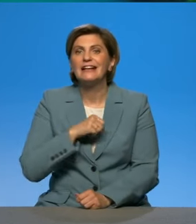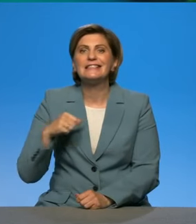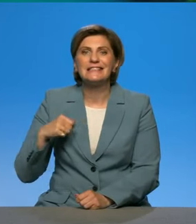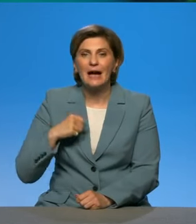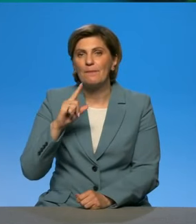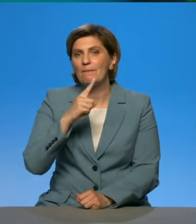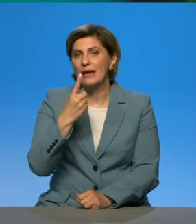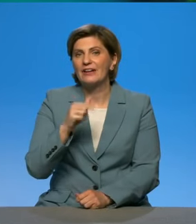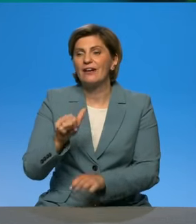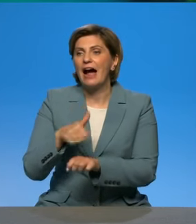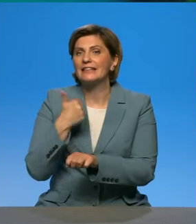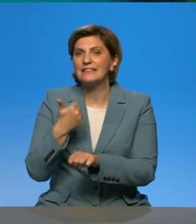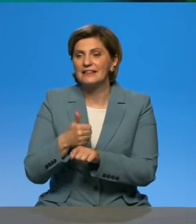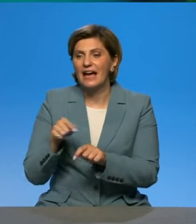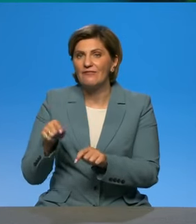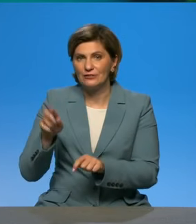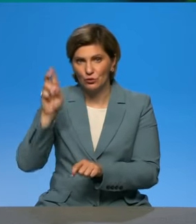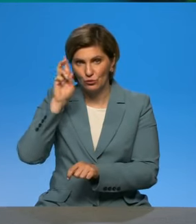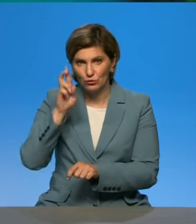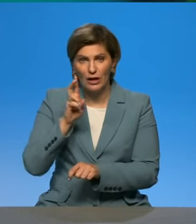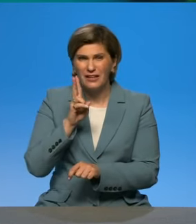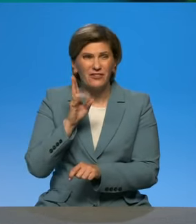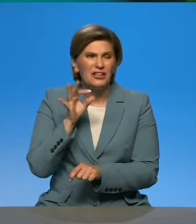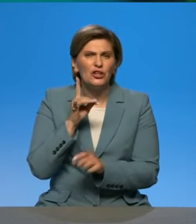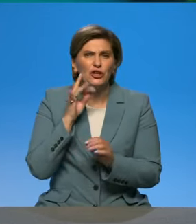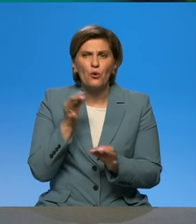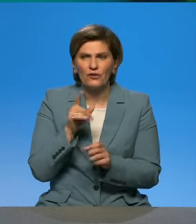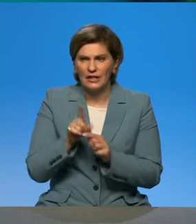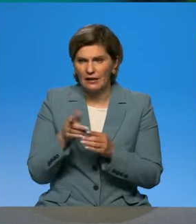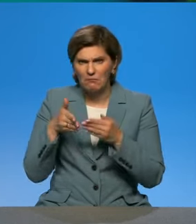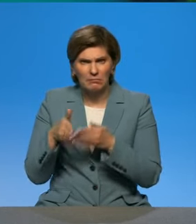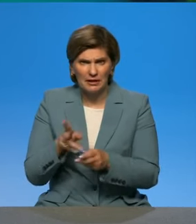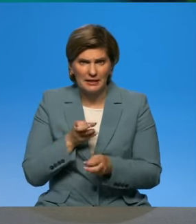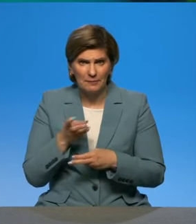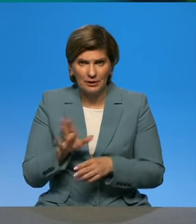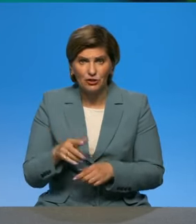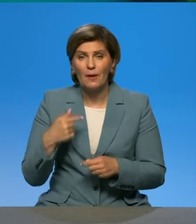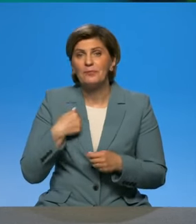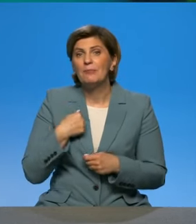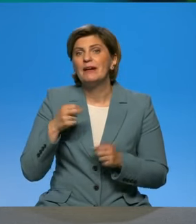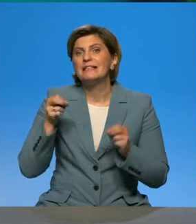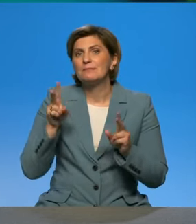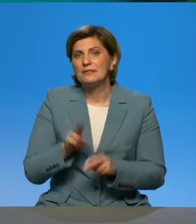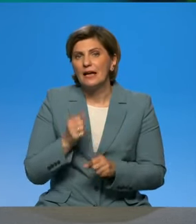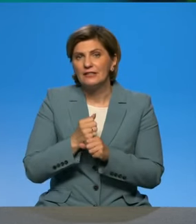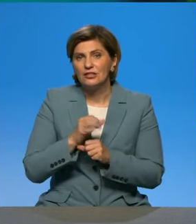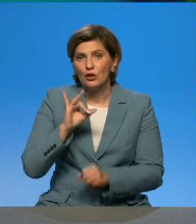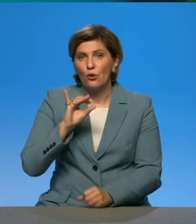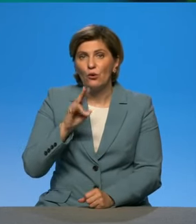государства. Никогда в такие джунгли никто не прибывал. Мы организовали тогда специальную конференцию онлайн для того, чтобы